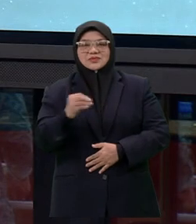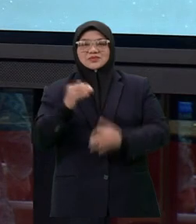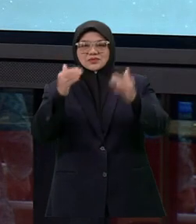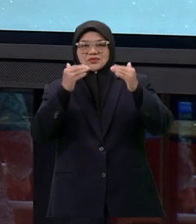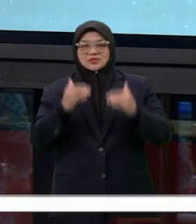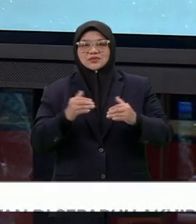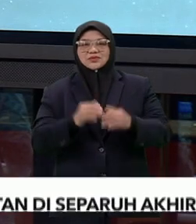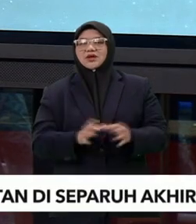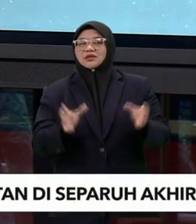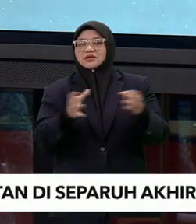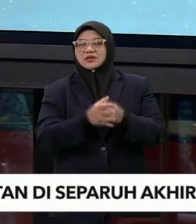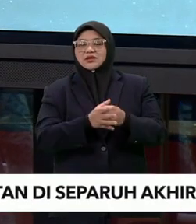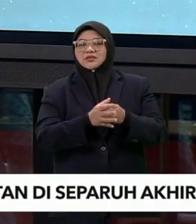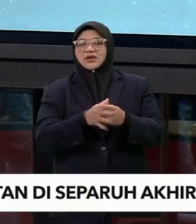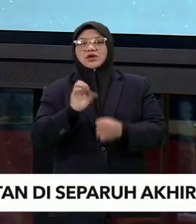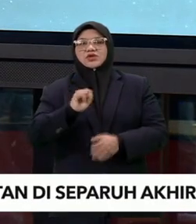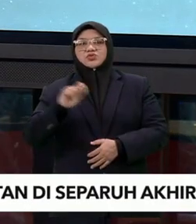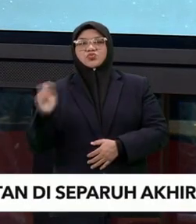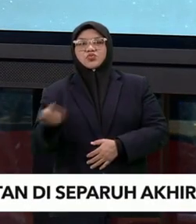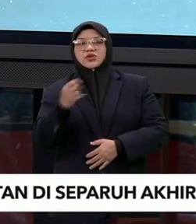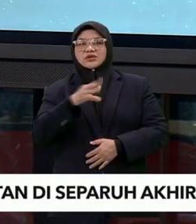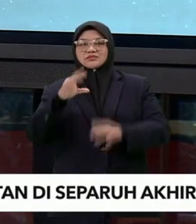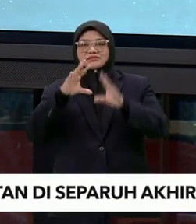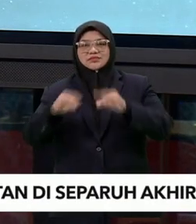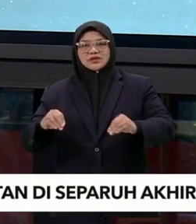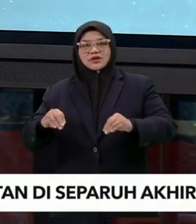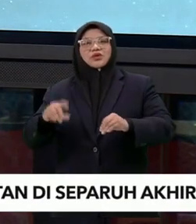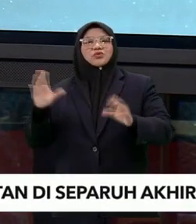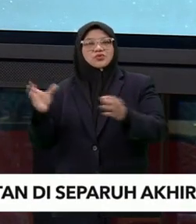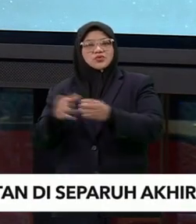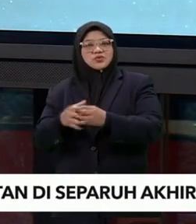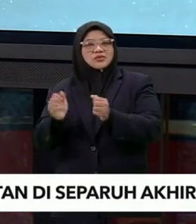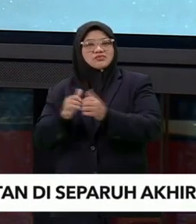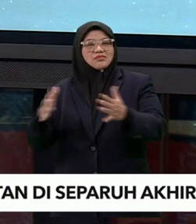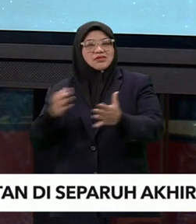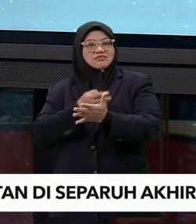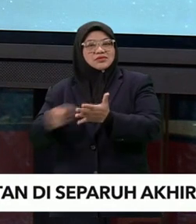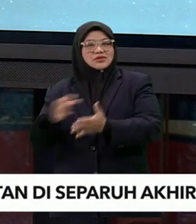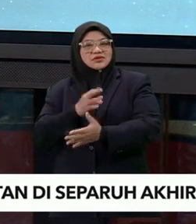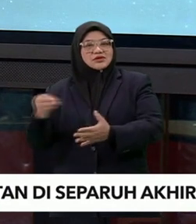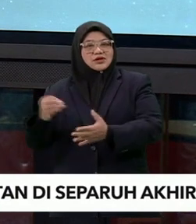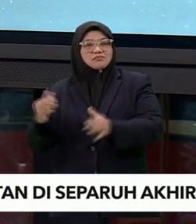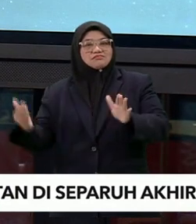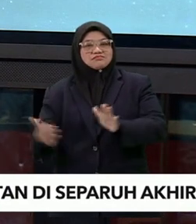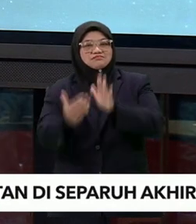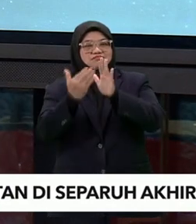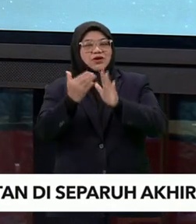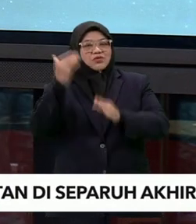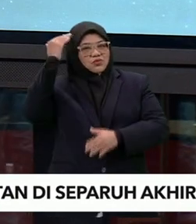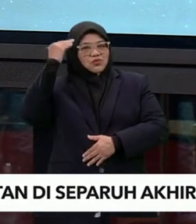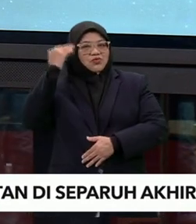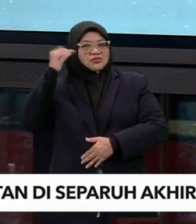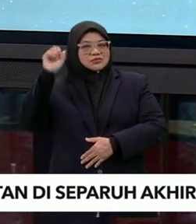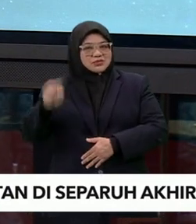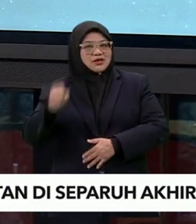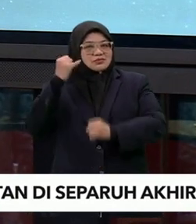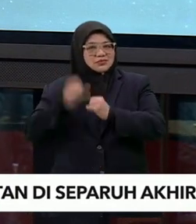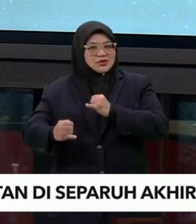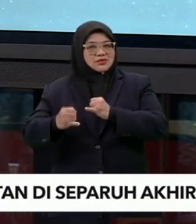pasukan squash wanita negara yang menamatkan saingan peringkat kumpulan tanpa kalah akan berdepan Korea Selatan dalam separuh akhir